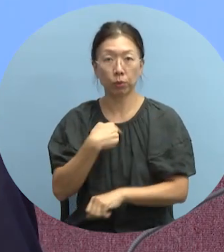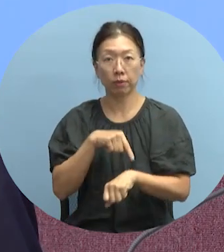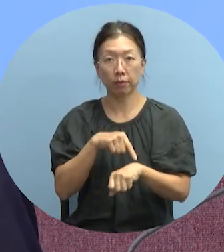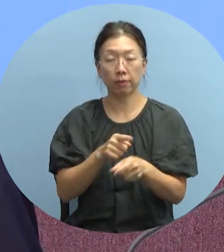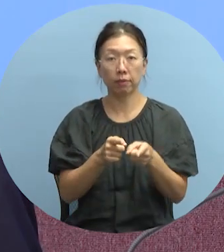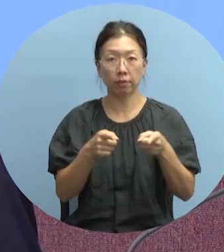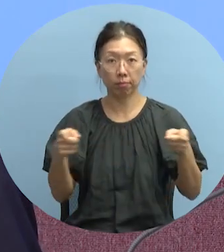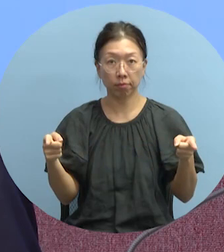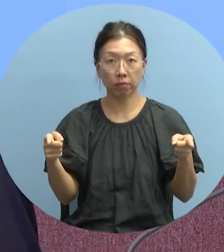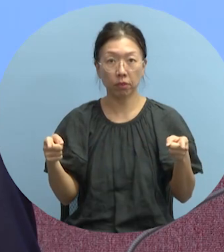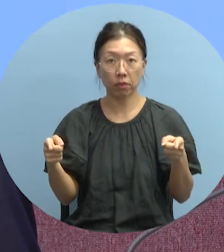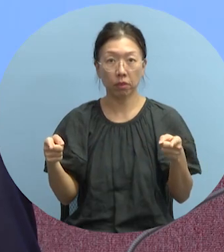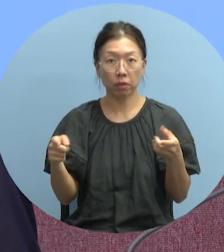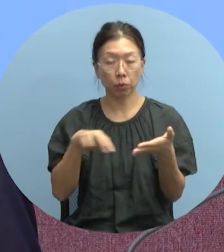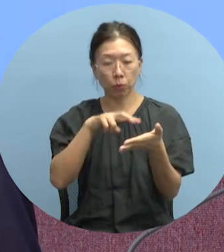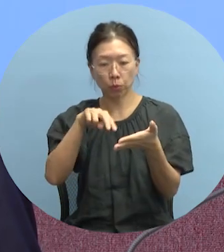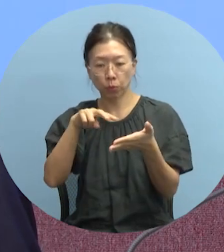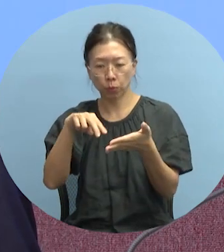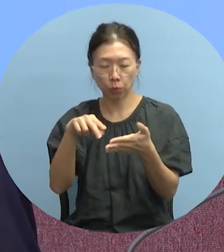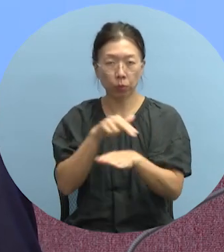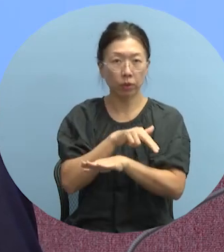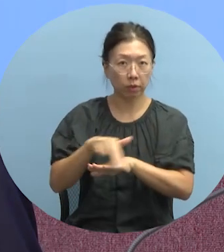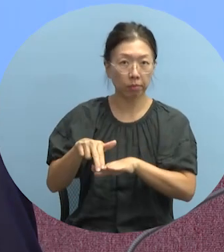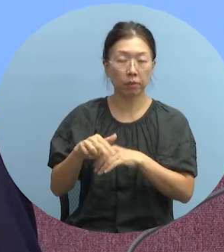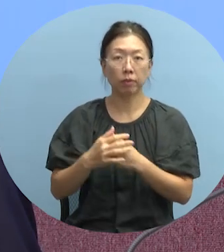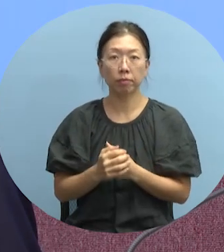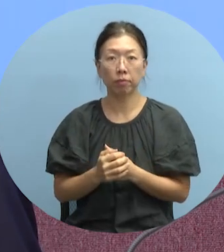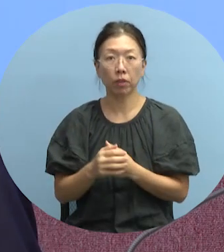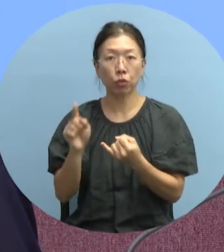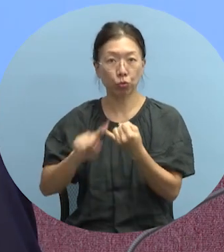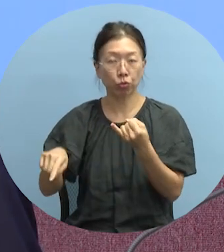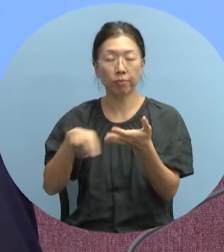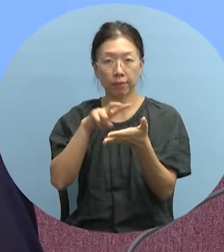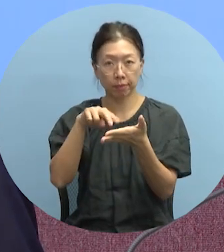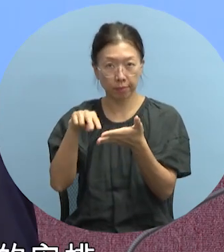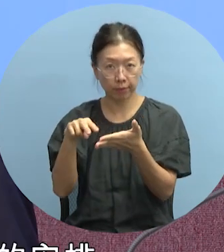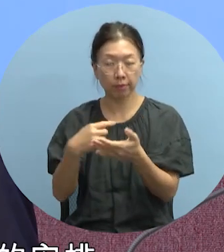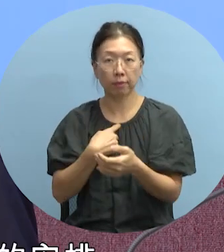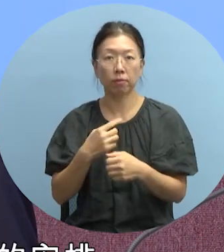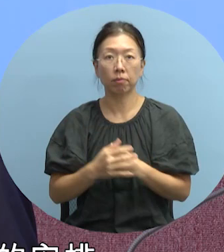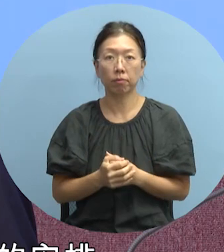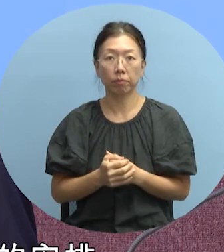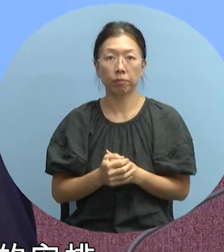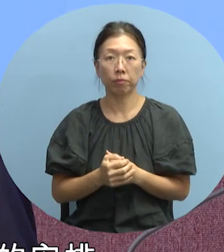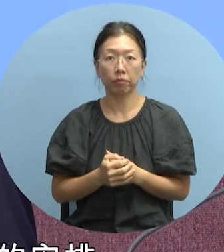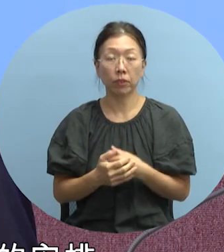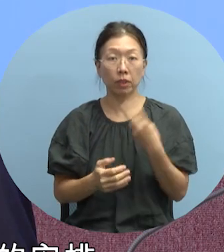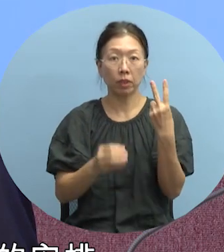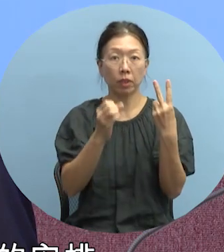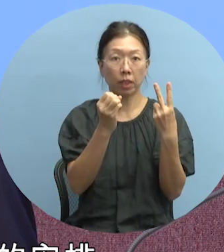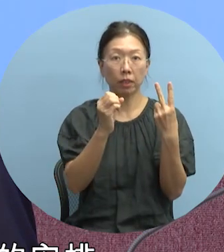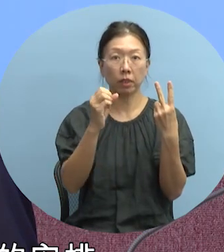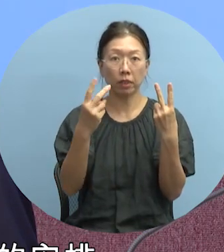些時間去檢視有關的設備，作最後的檢查。因此參考了2021